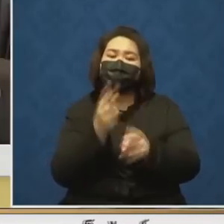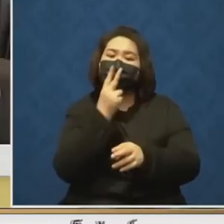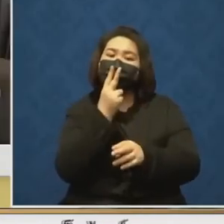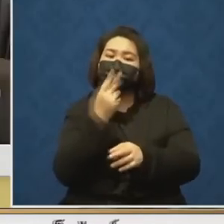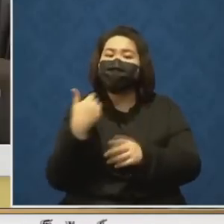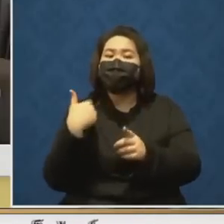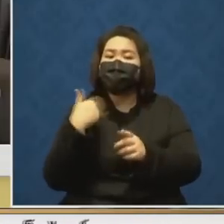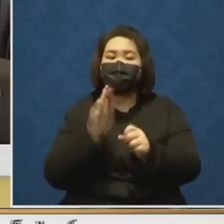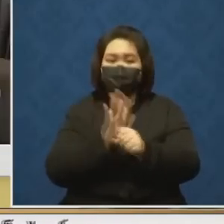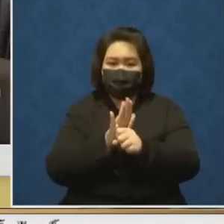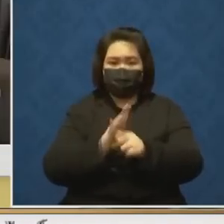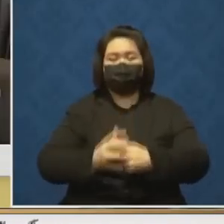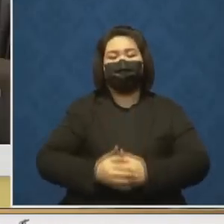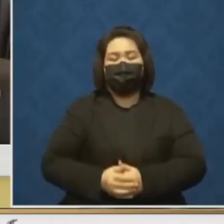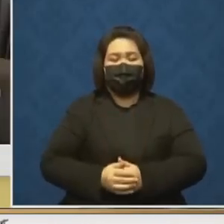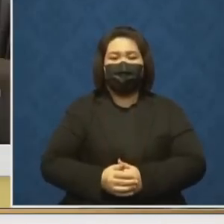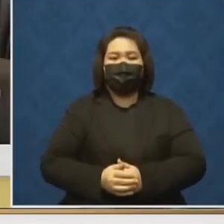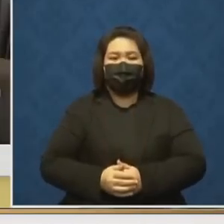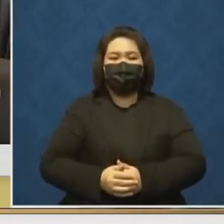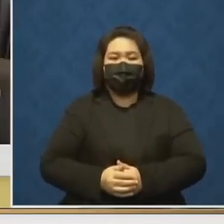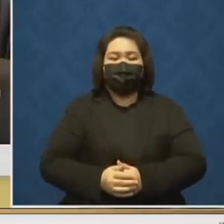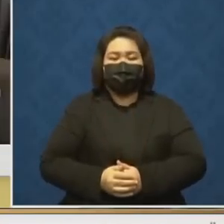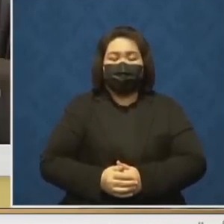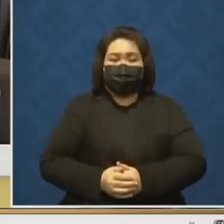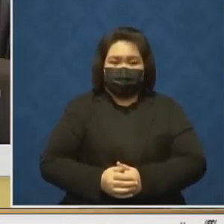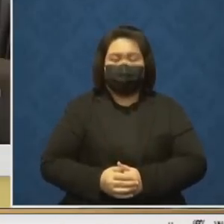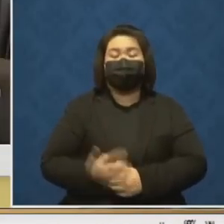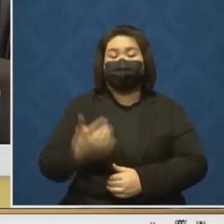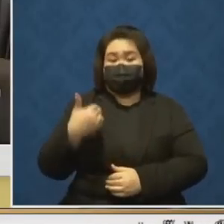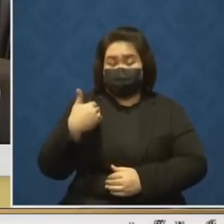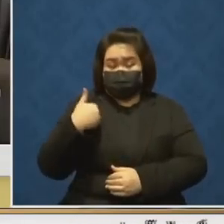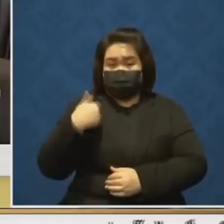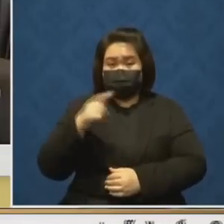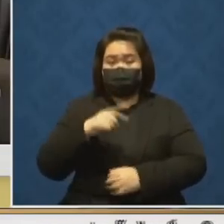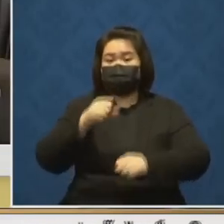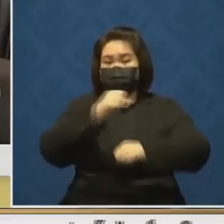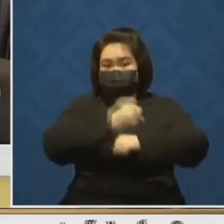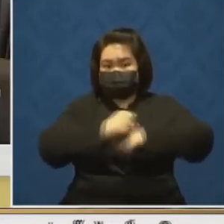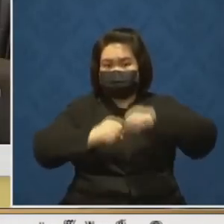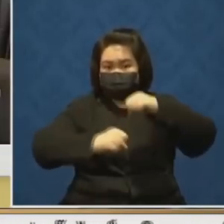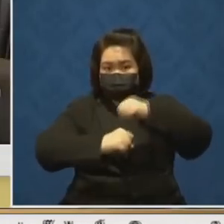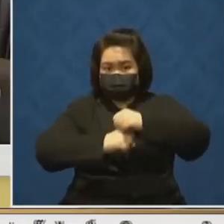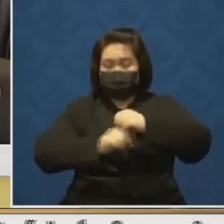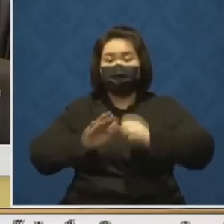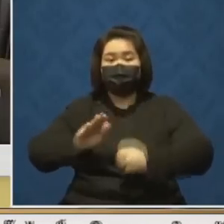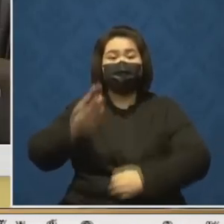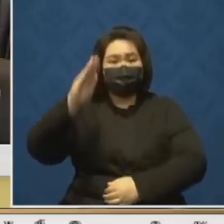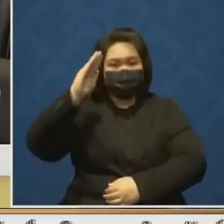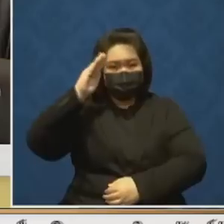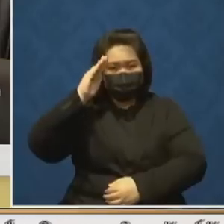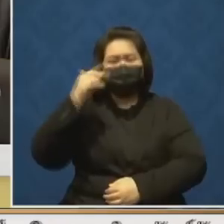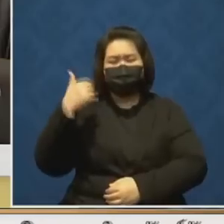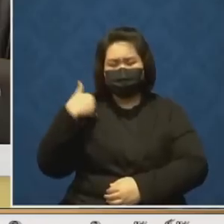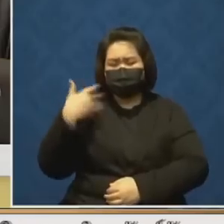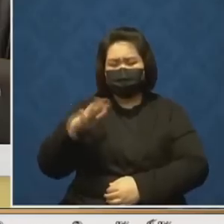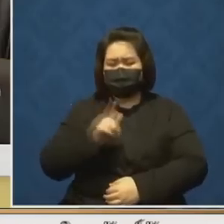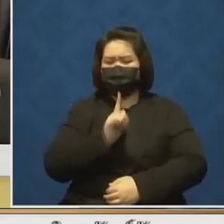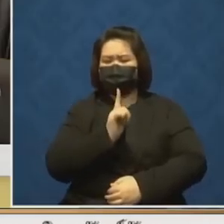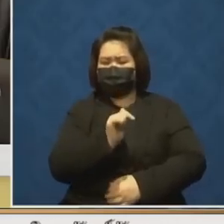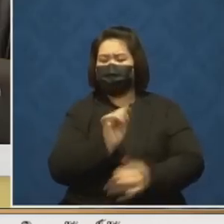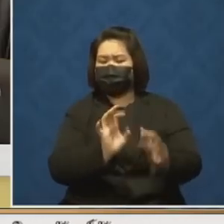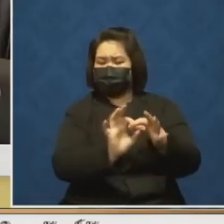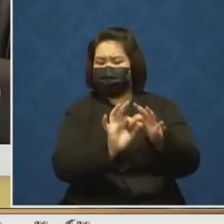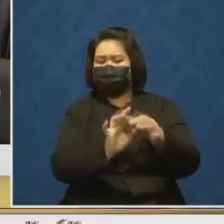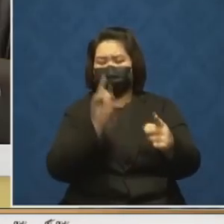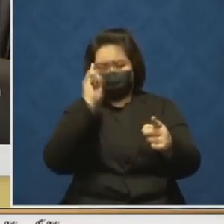ท่ประทานค่ะ แท้ที่จิงแล้วเวลาที่มีโครงการก่อสรางในกองทัพเขาแอบบ็อกผู้รับเหมากัไ้ก่